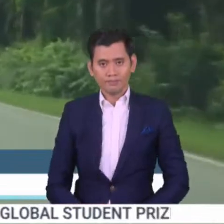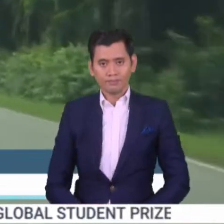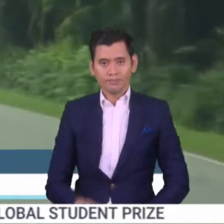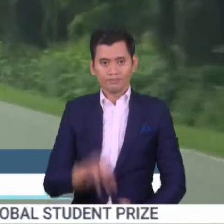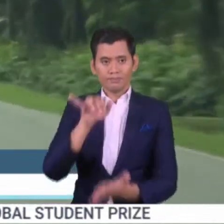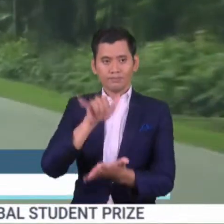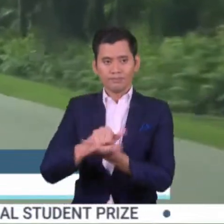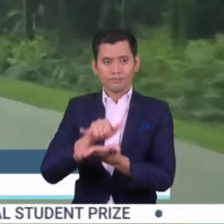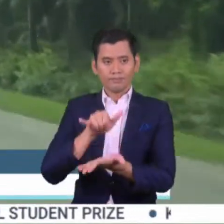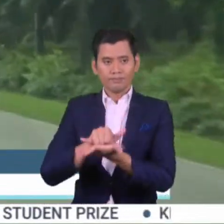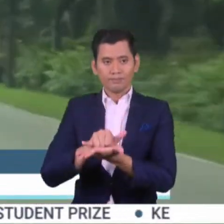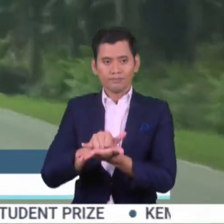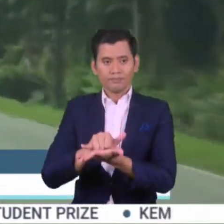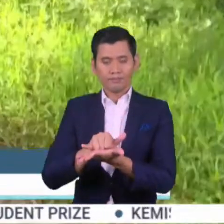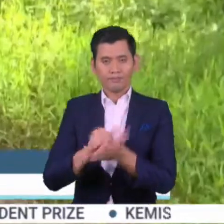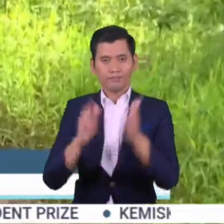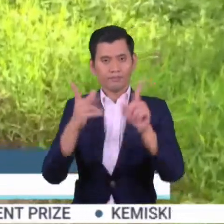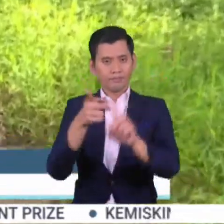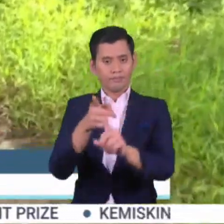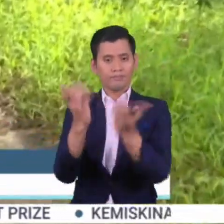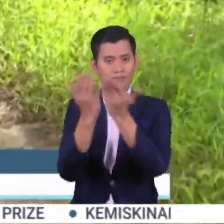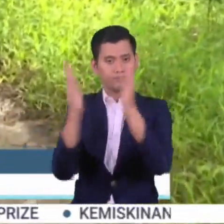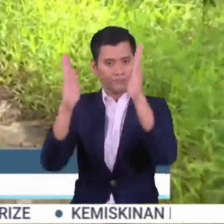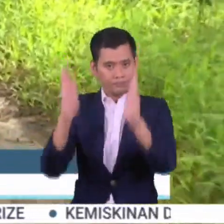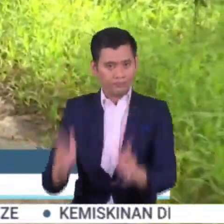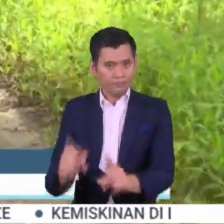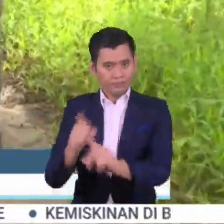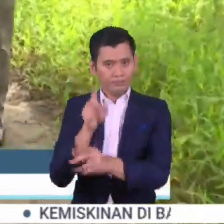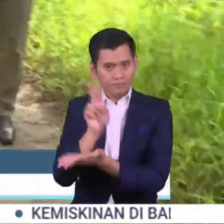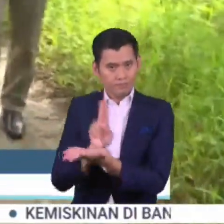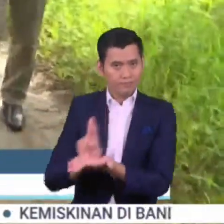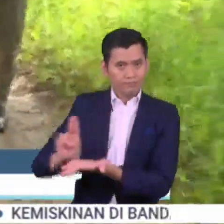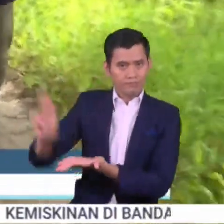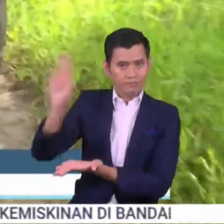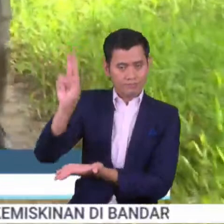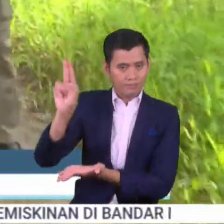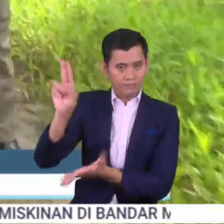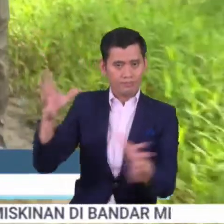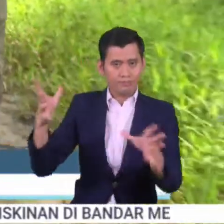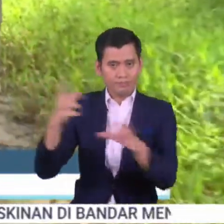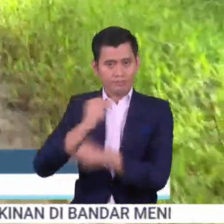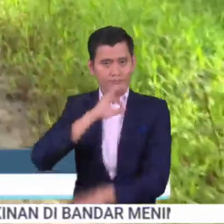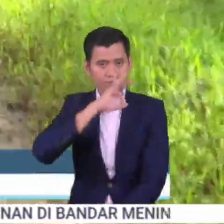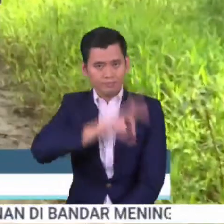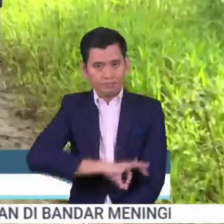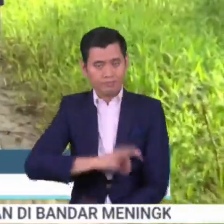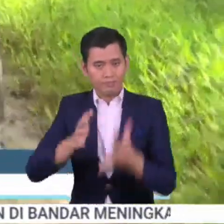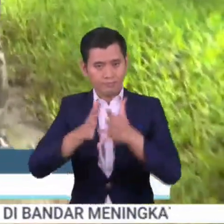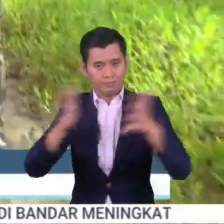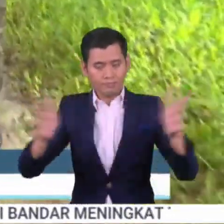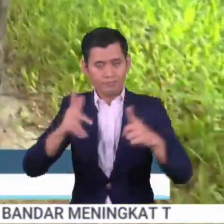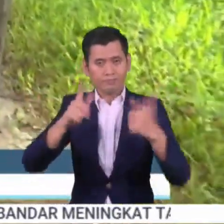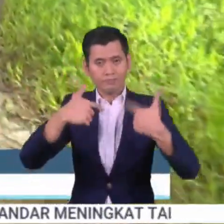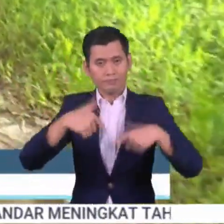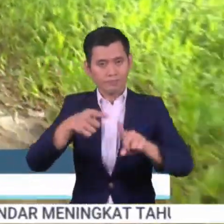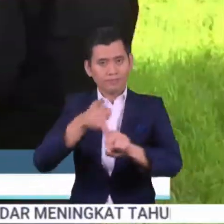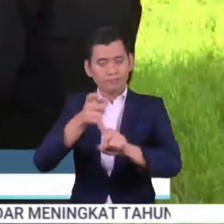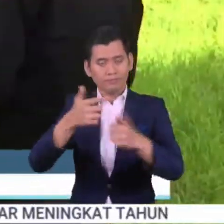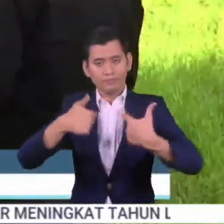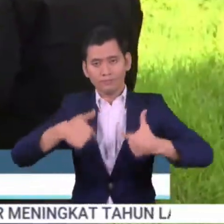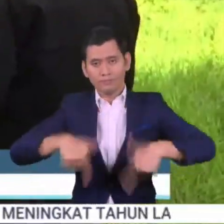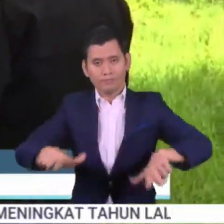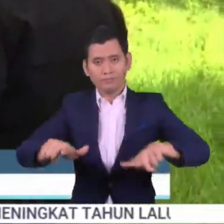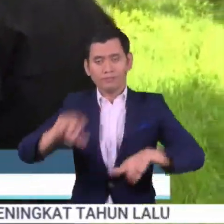Itu reaksi penuntut universiti antara golongan yang mendapat faedah besar daripada pelaksanaan